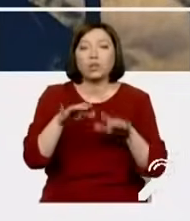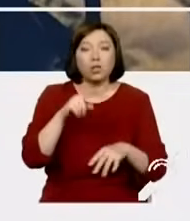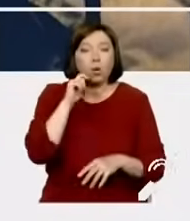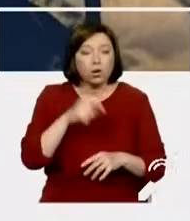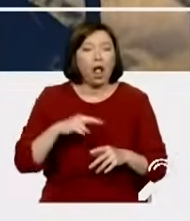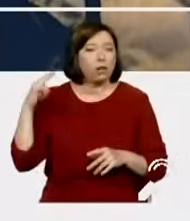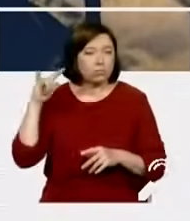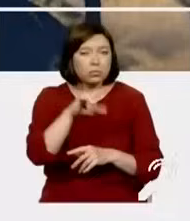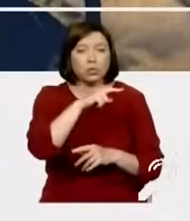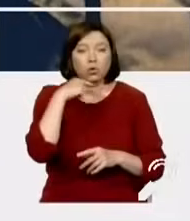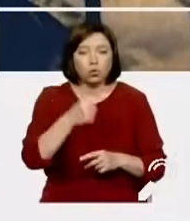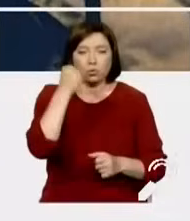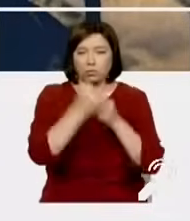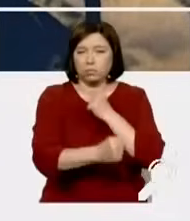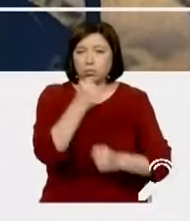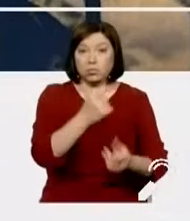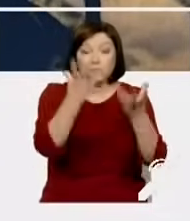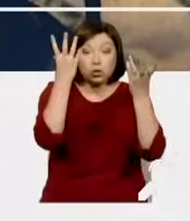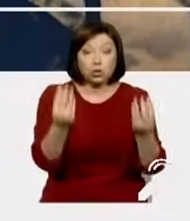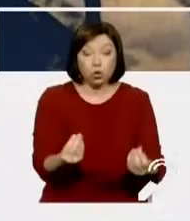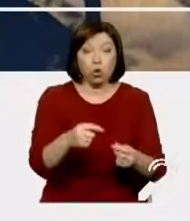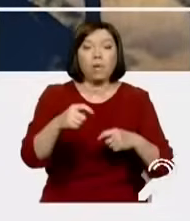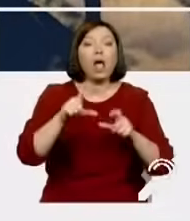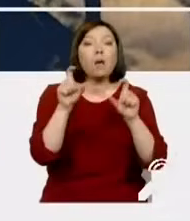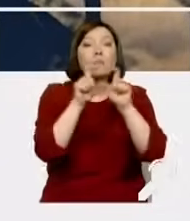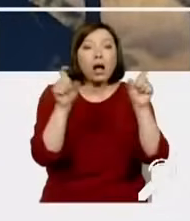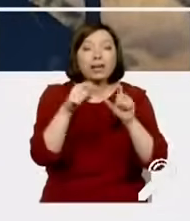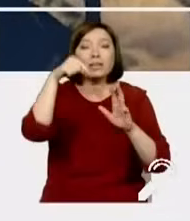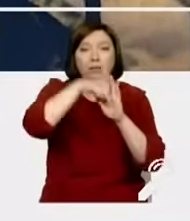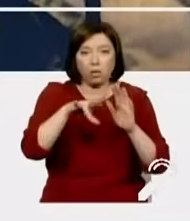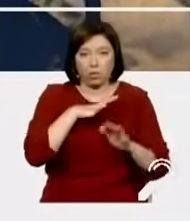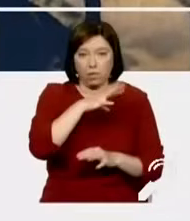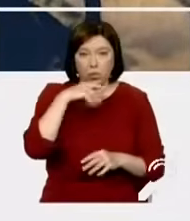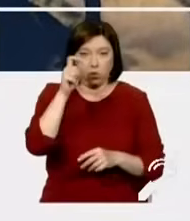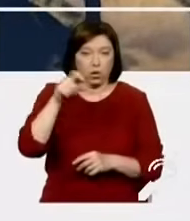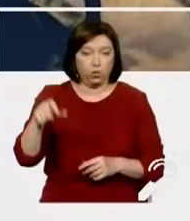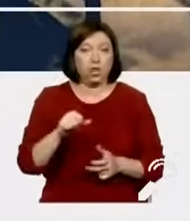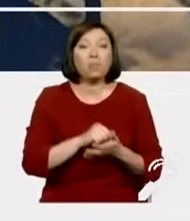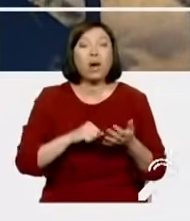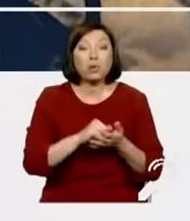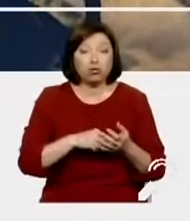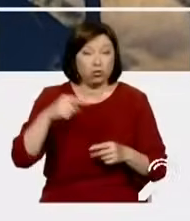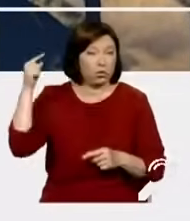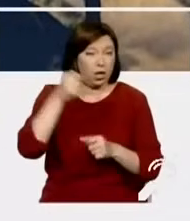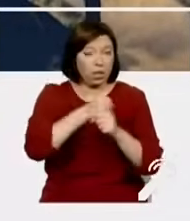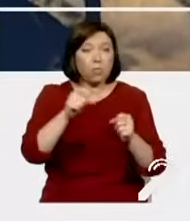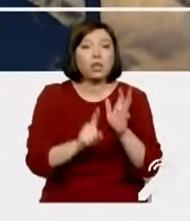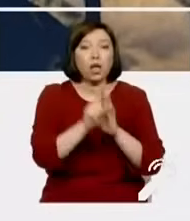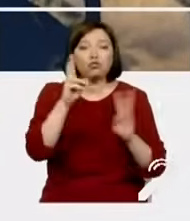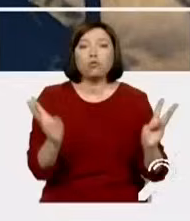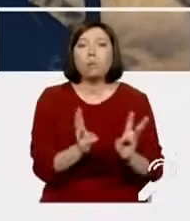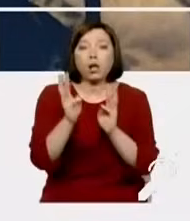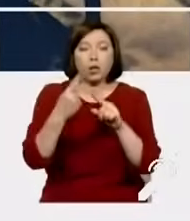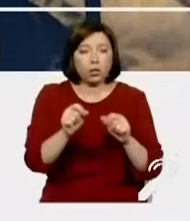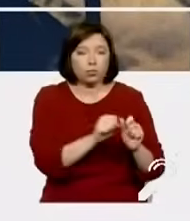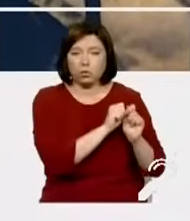atacurile aeriene ale rușilor au lovit în plină zi un centru comercial în care se aflau oameni. În urma atacului a izbucnit un incendiu care s-a extins